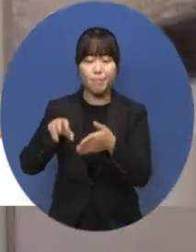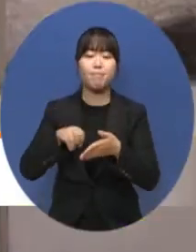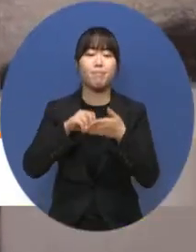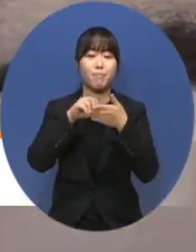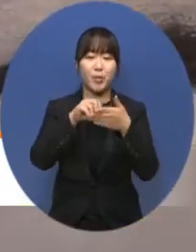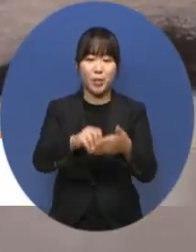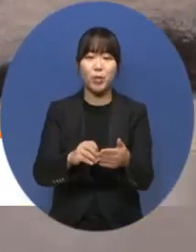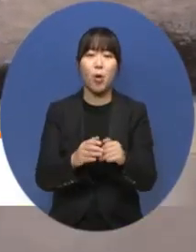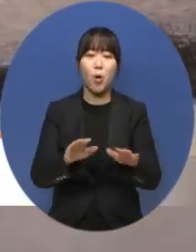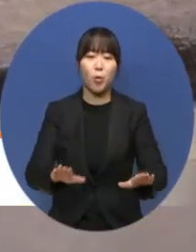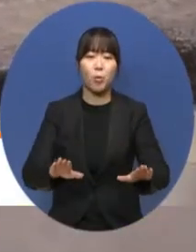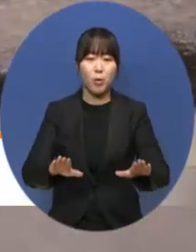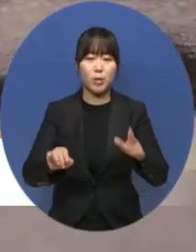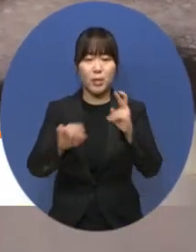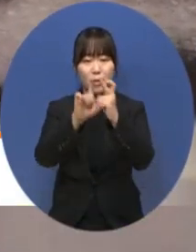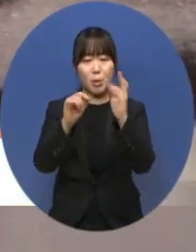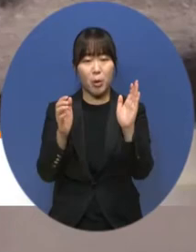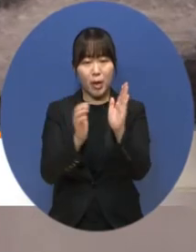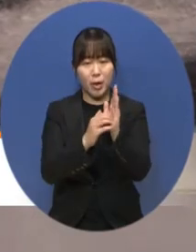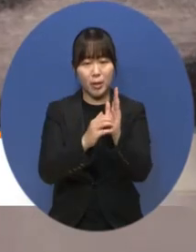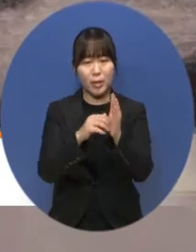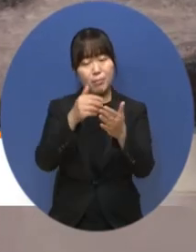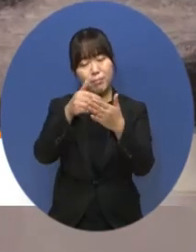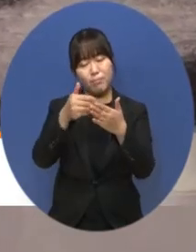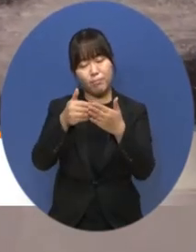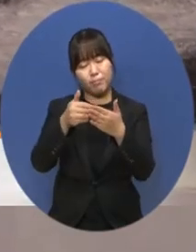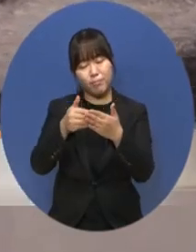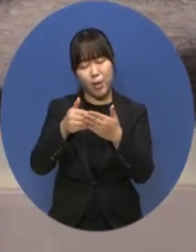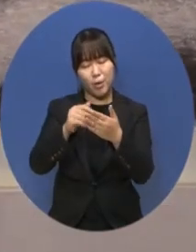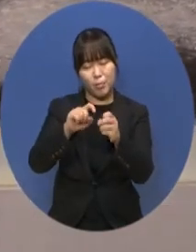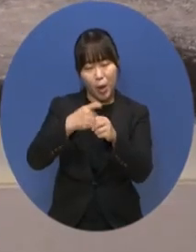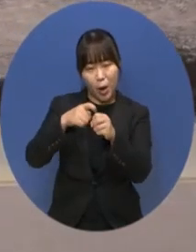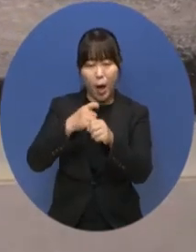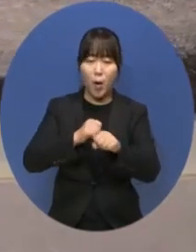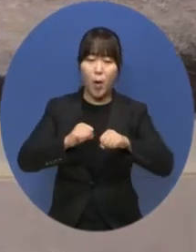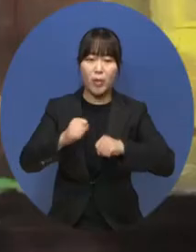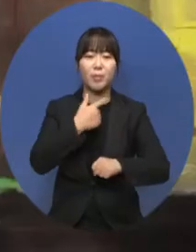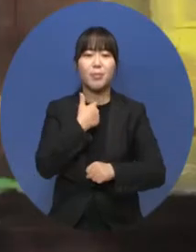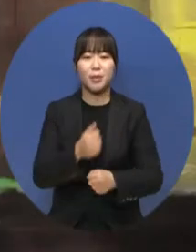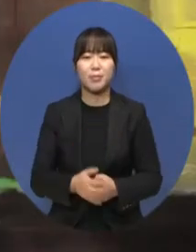하면서 올해 12월까지 작품 활동을 하게 됩니다.